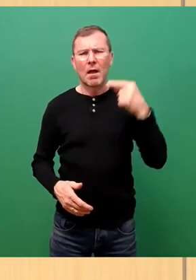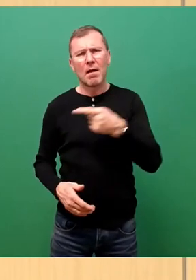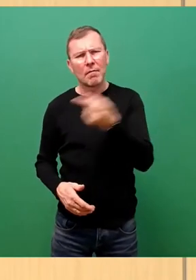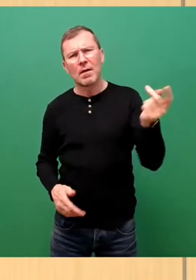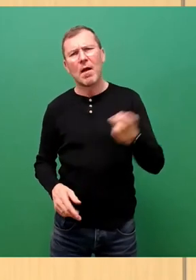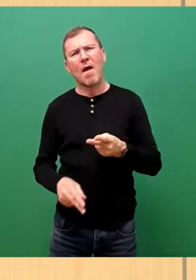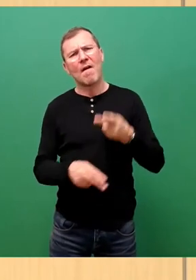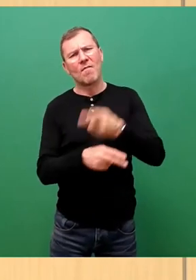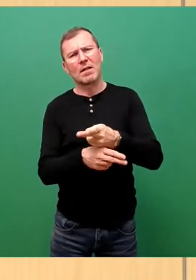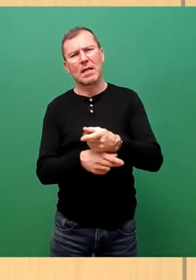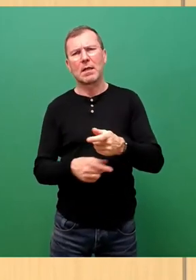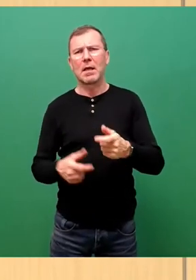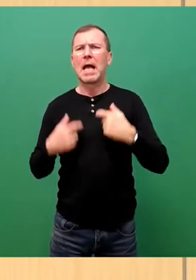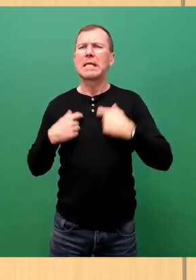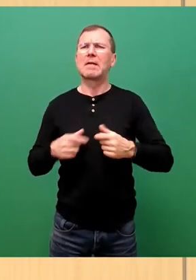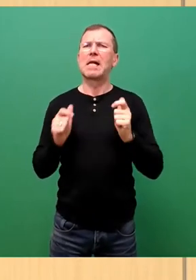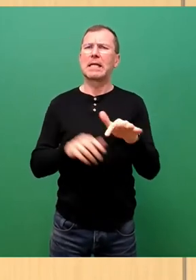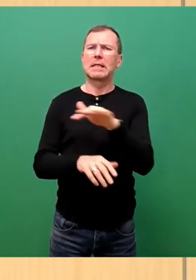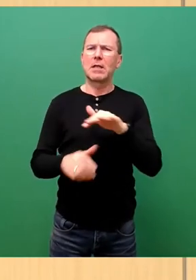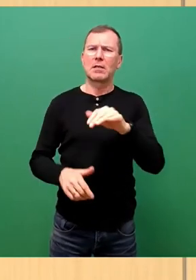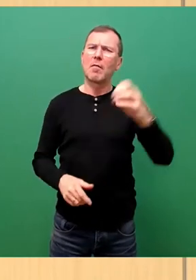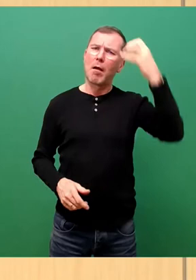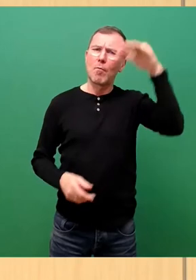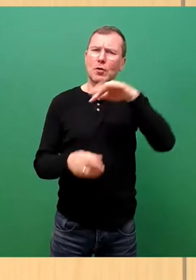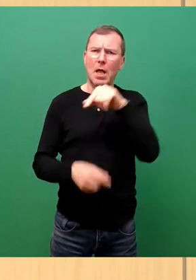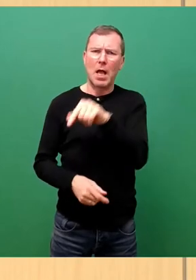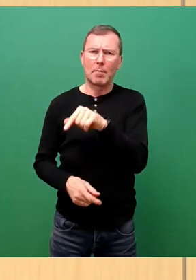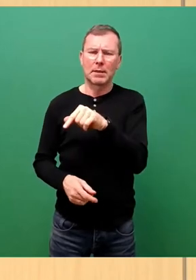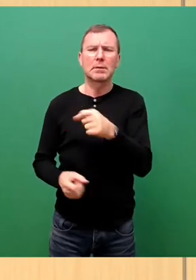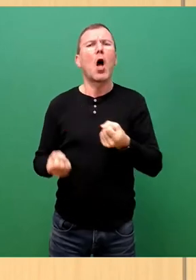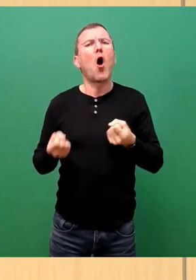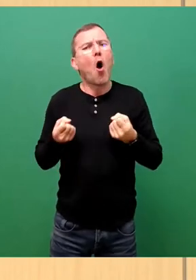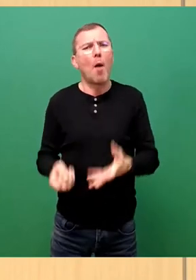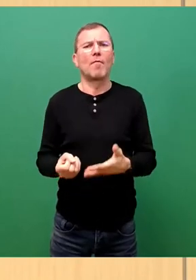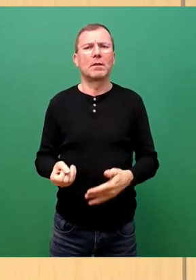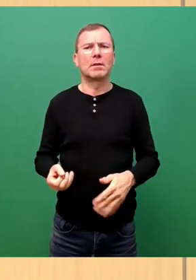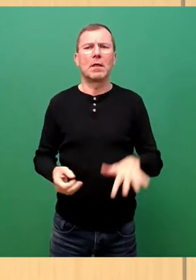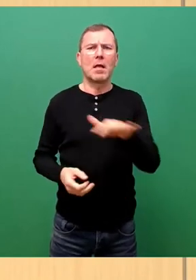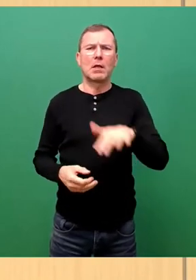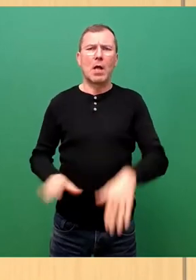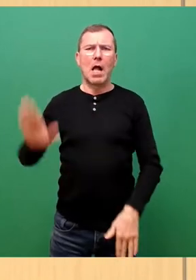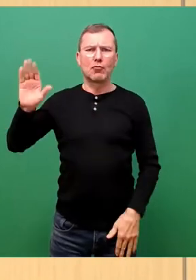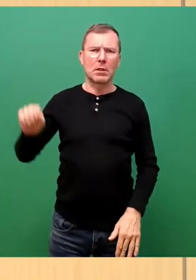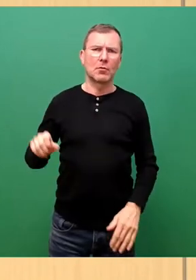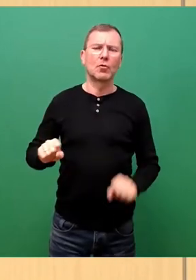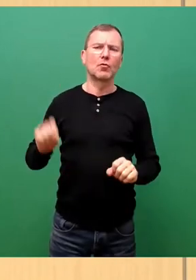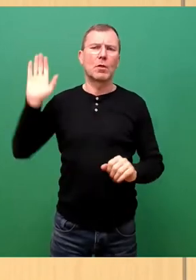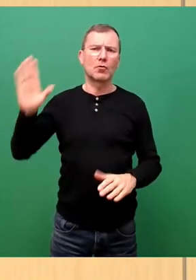der Zivilgesellschaft am Münchner Platz den Opfern des Nationalsozialismus und werden dies auch weiterhin